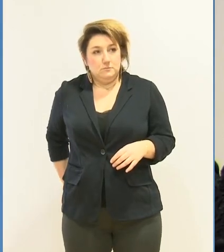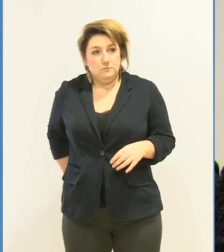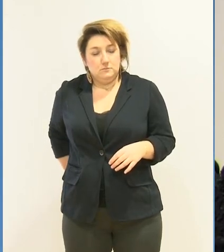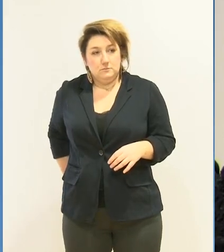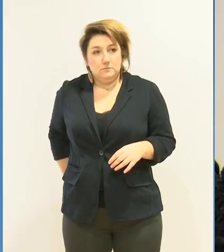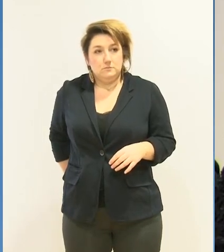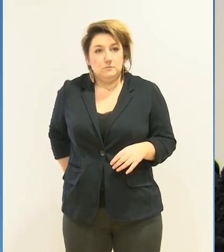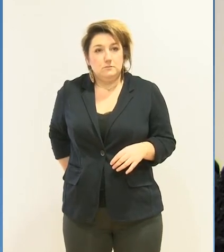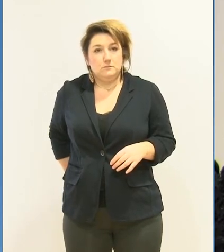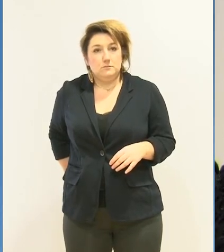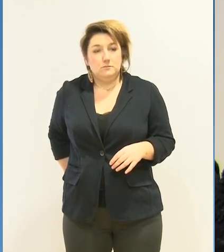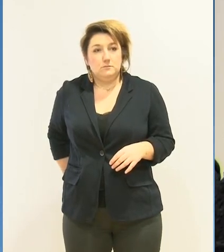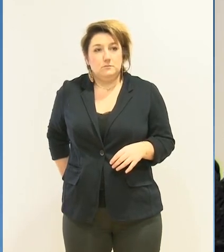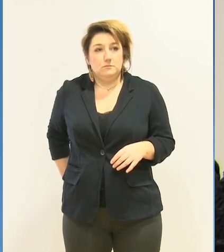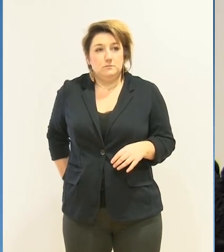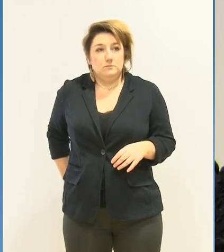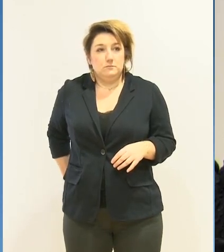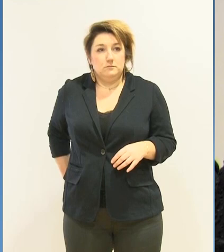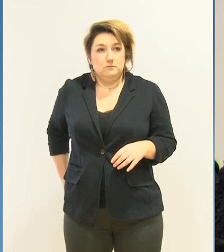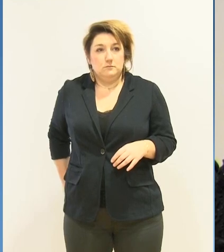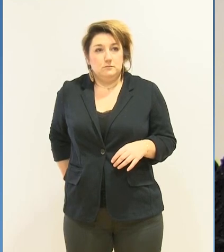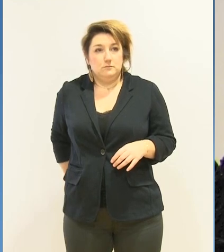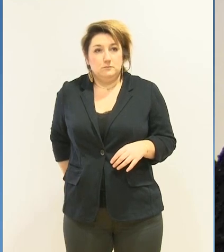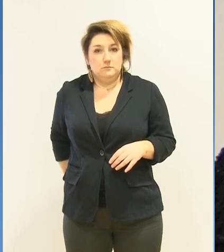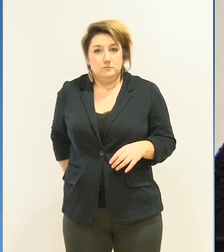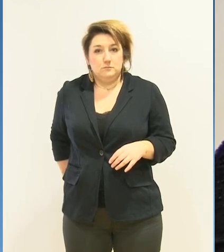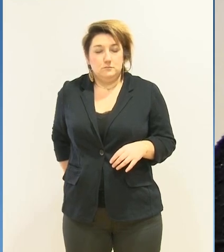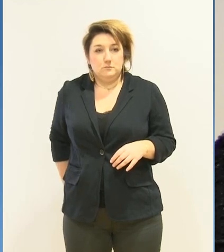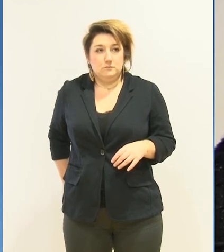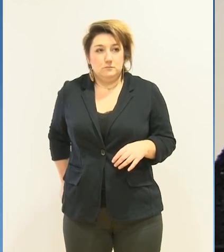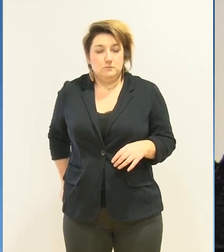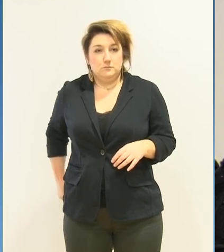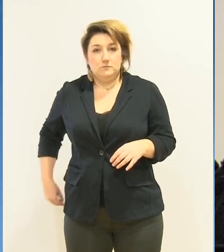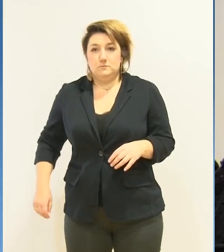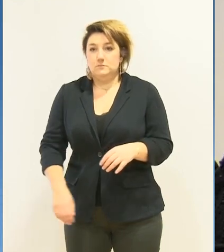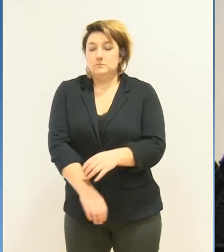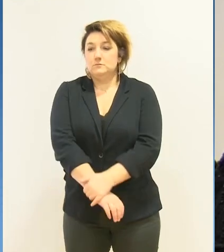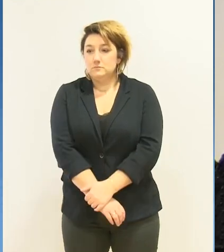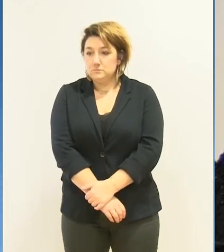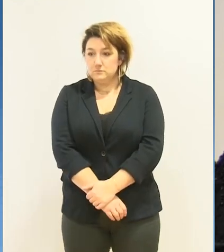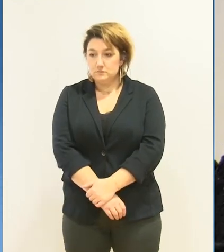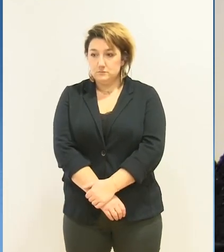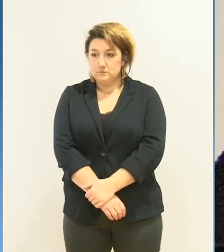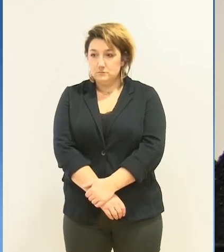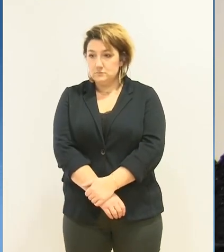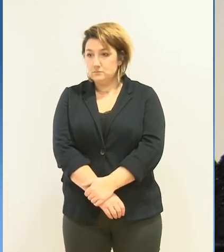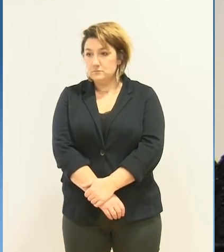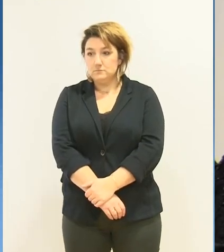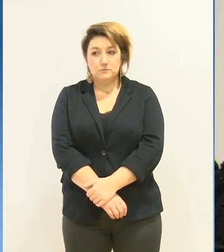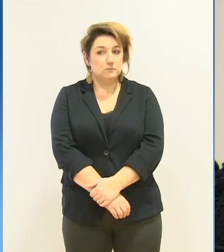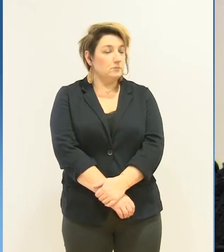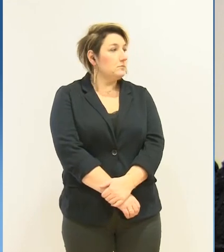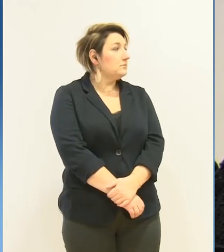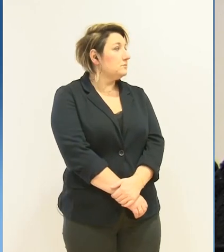saffar jérôme donne pouvoir à madame salade pour la soirée marie gervais et salah